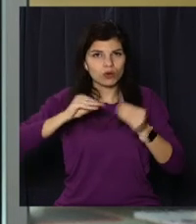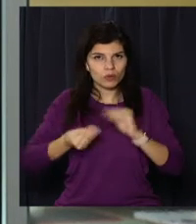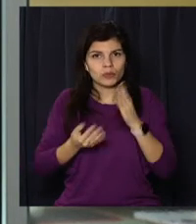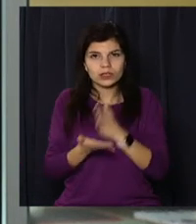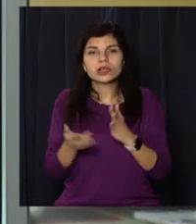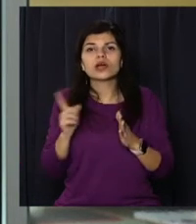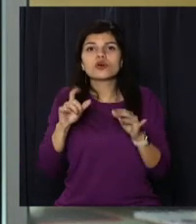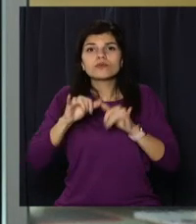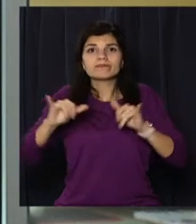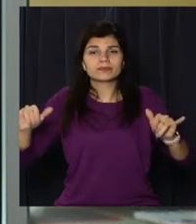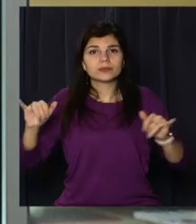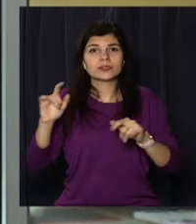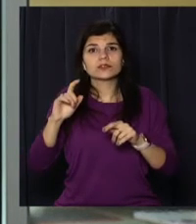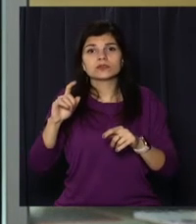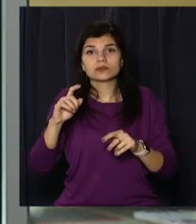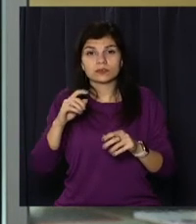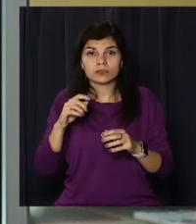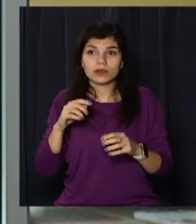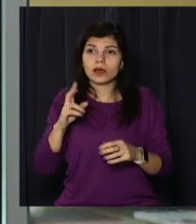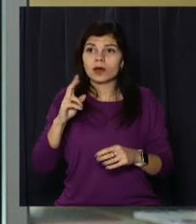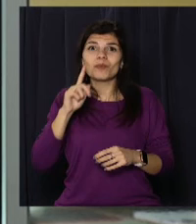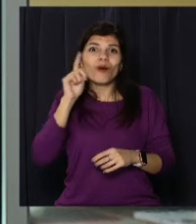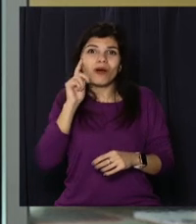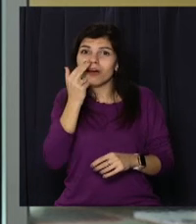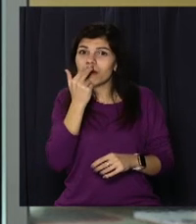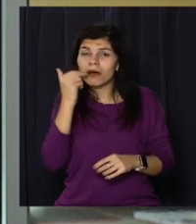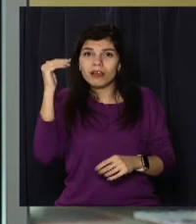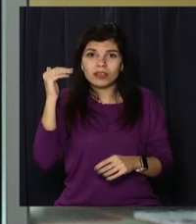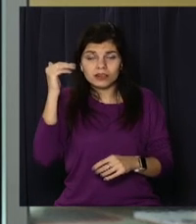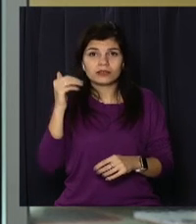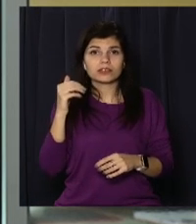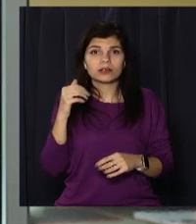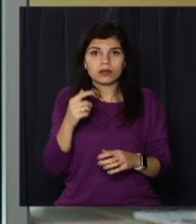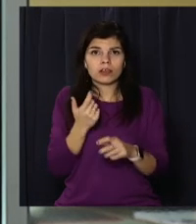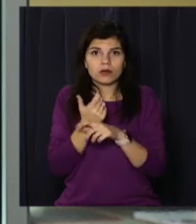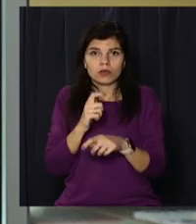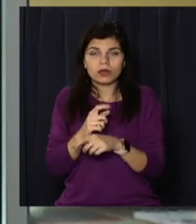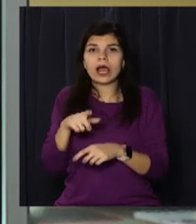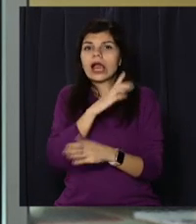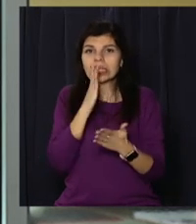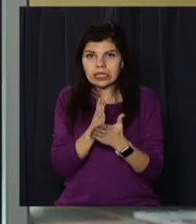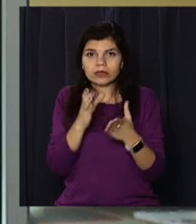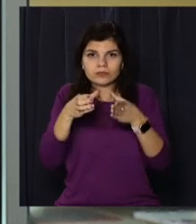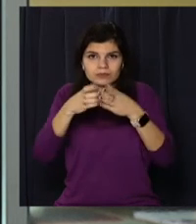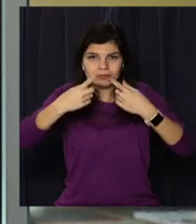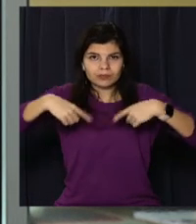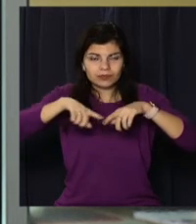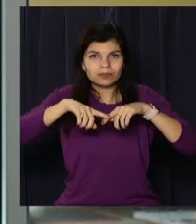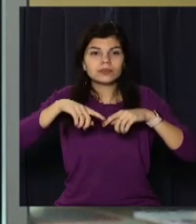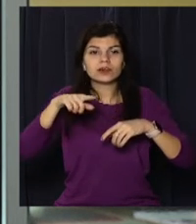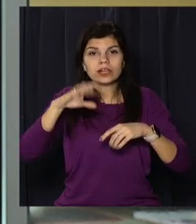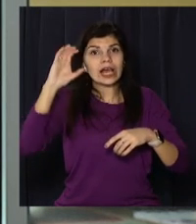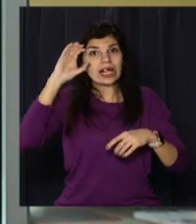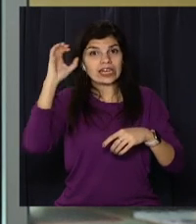Щоб запобігти розповсюдженню наркоманії серед неповнолітніх по районах області, колосить обласна координаційна рада. Криворіжчина